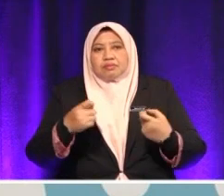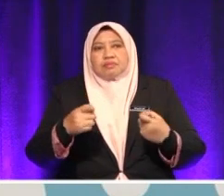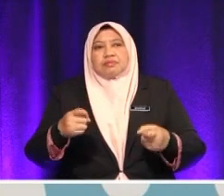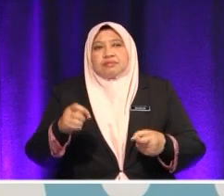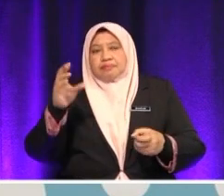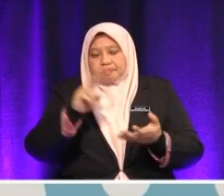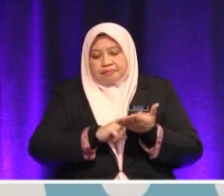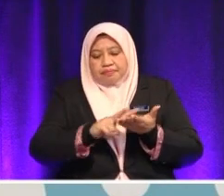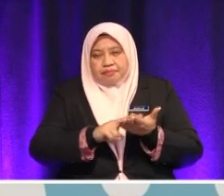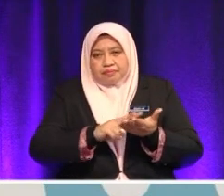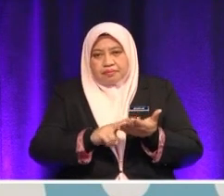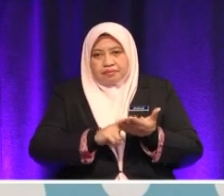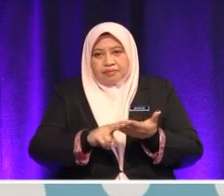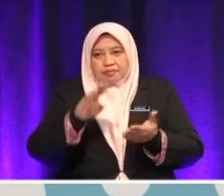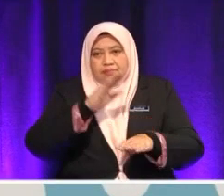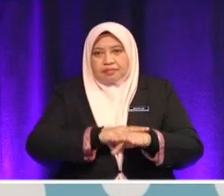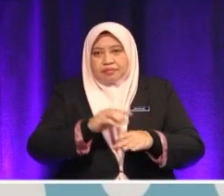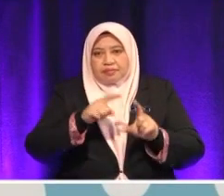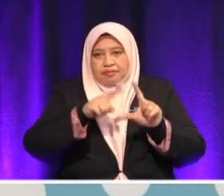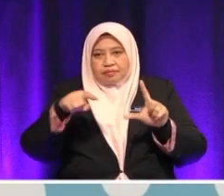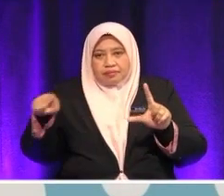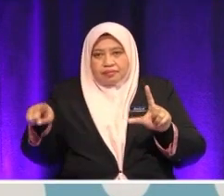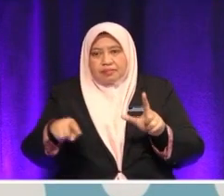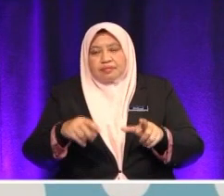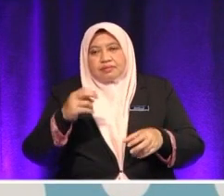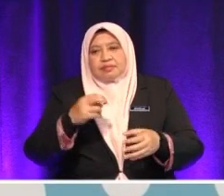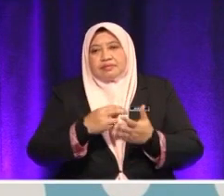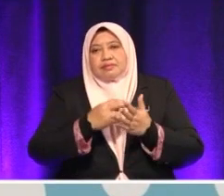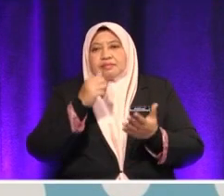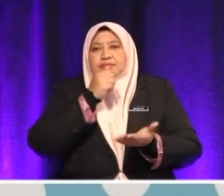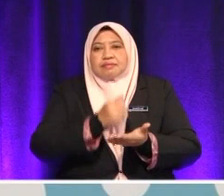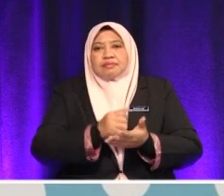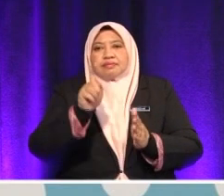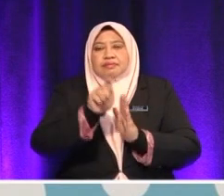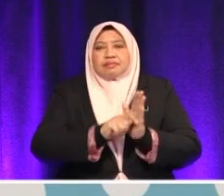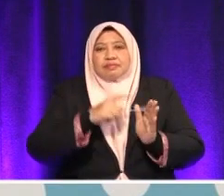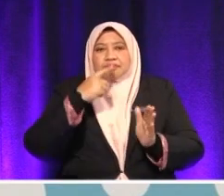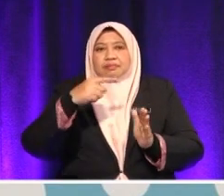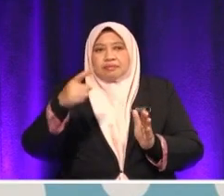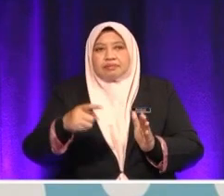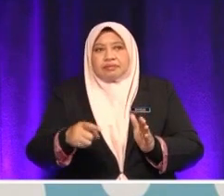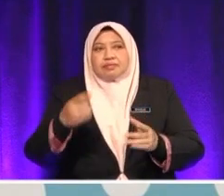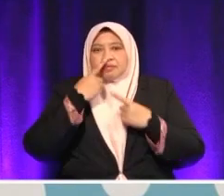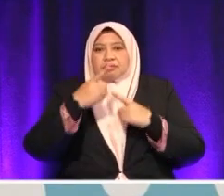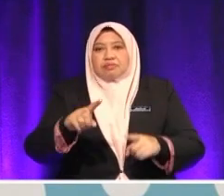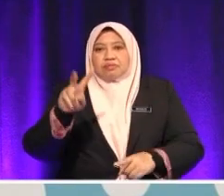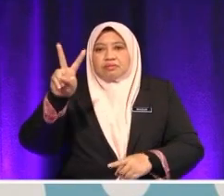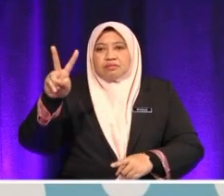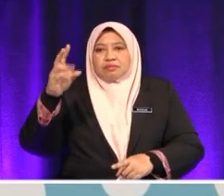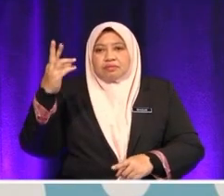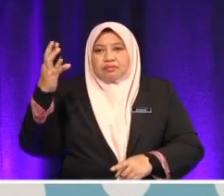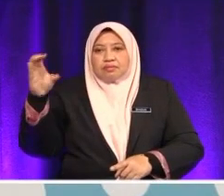pace berapa bacaan nilai tersebut dan murid akan dapat 230 dan